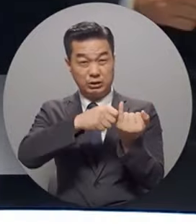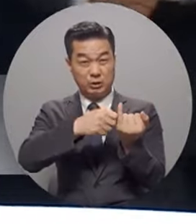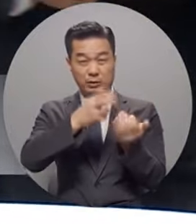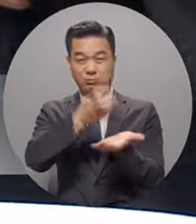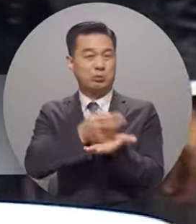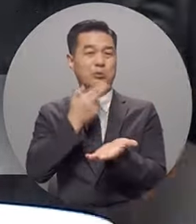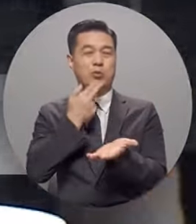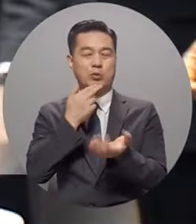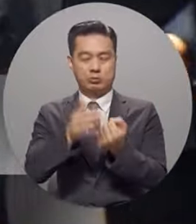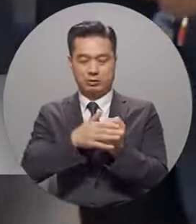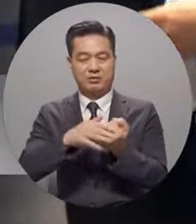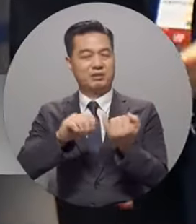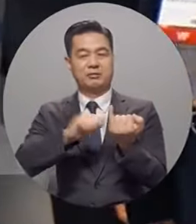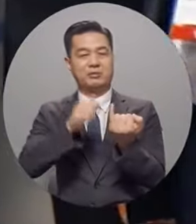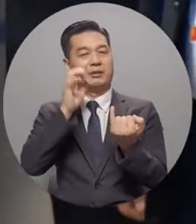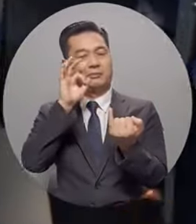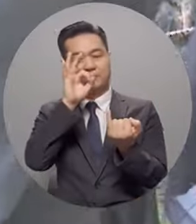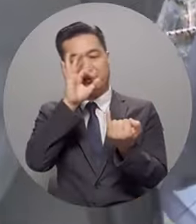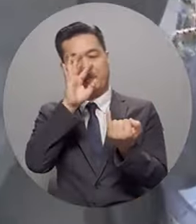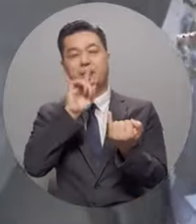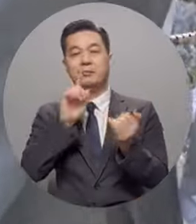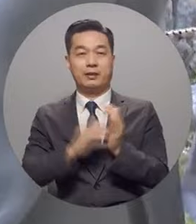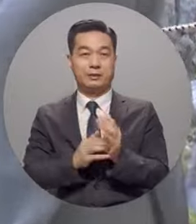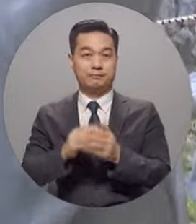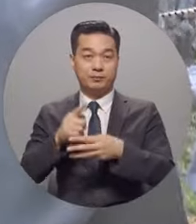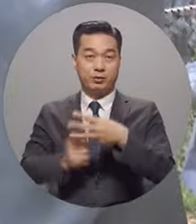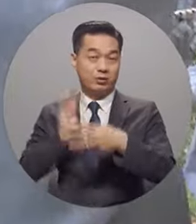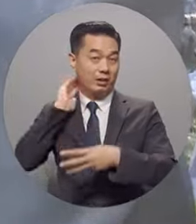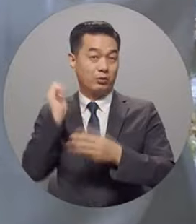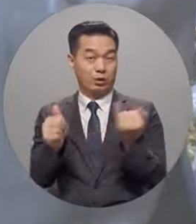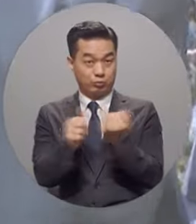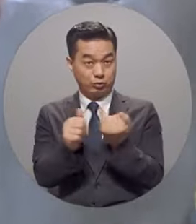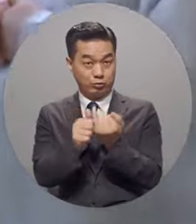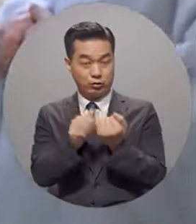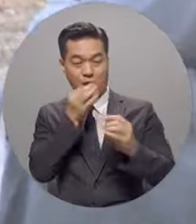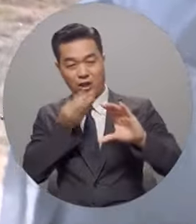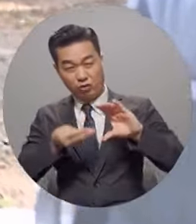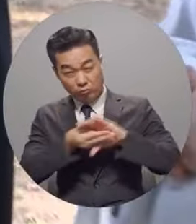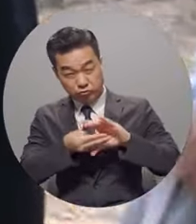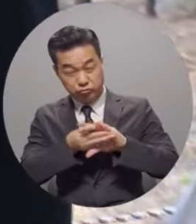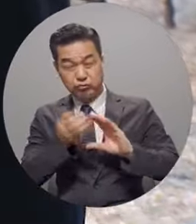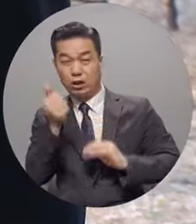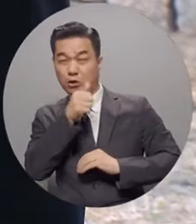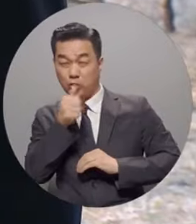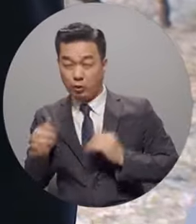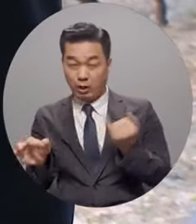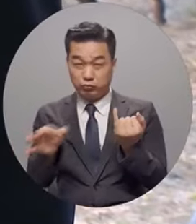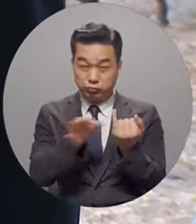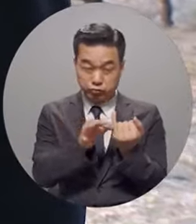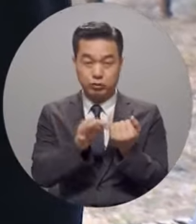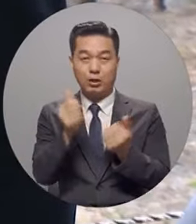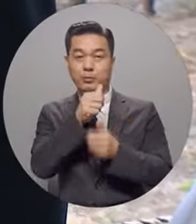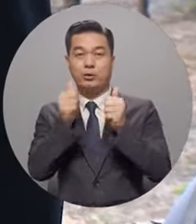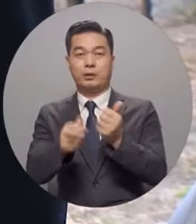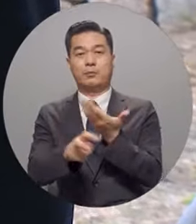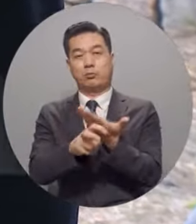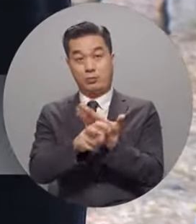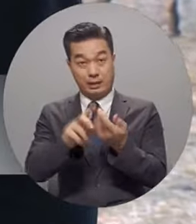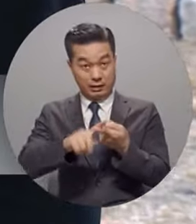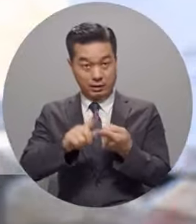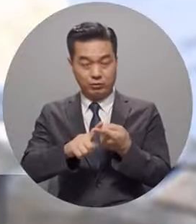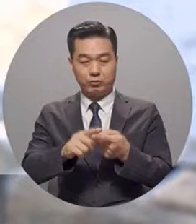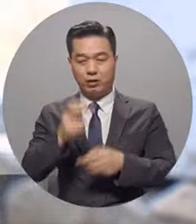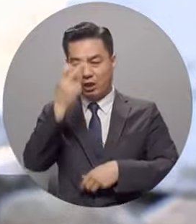수 없다고 설명했습니다. 윤 대통령 부부에 대한 뇌물수수와 알선수재, 변호사법 위반 혐의에 대해서도 최